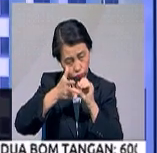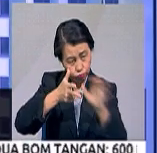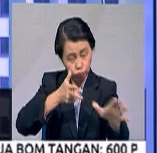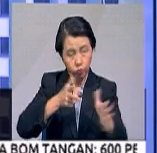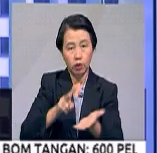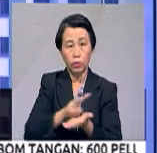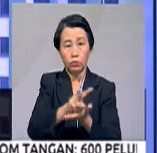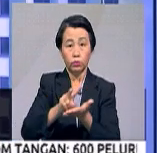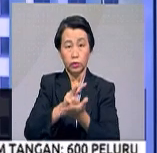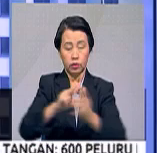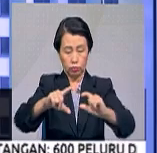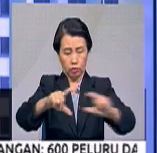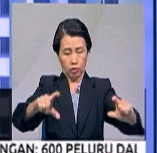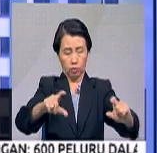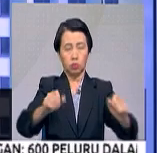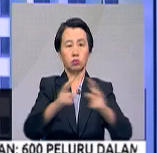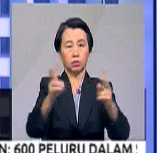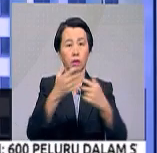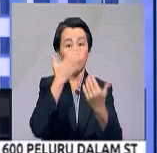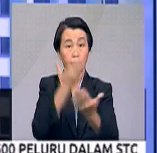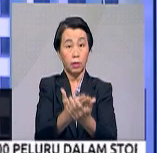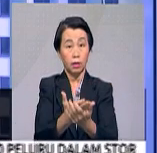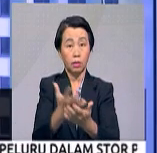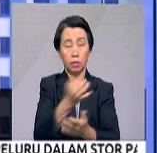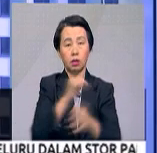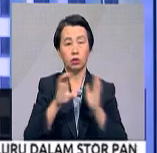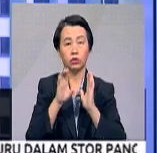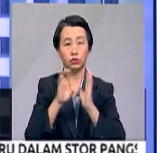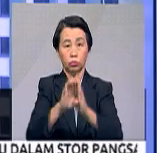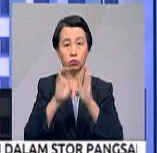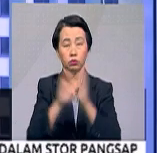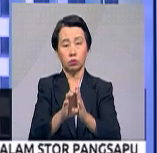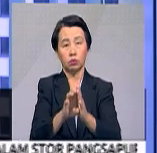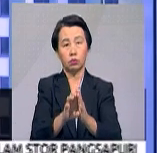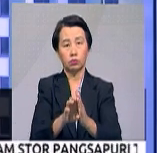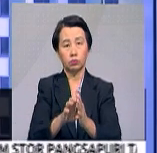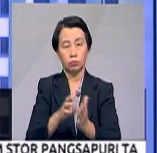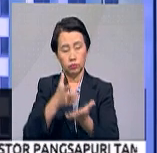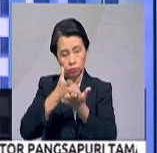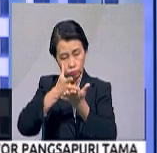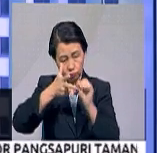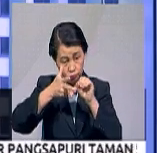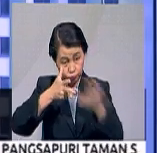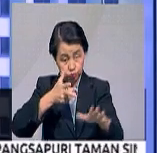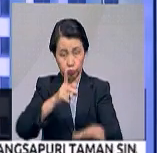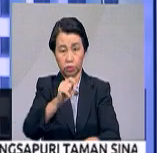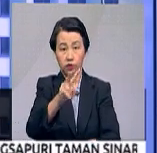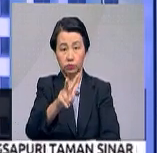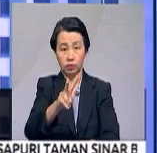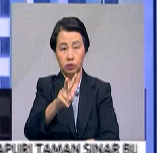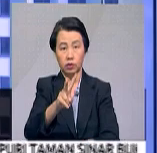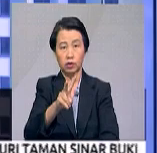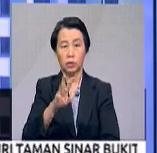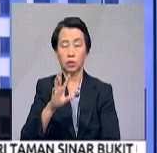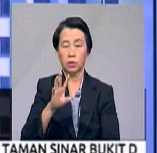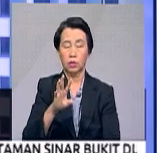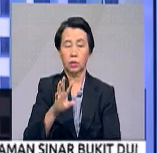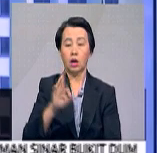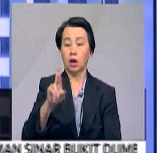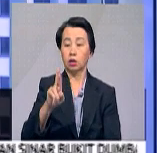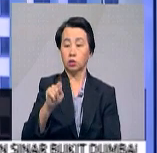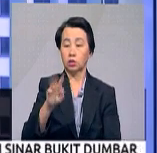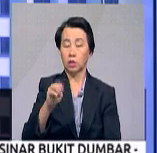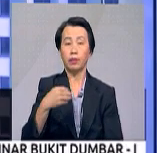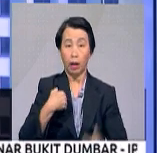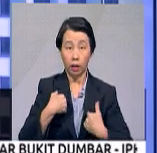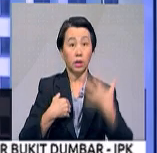video dan audio yang sangat baik. Sebagai contoh, siaran TV yang ada di dalam saluran MyFreeView, RTM sahaja ada